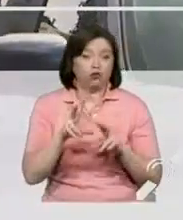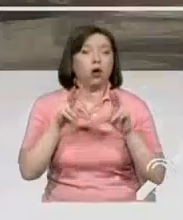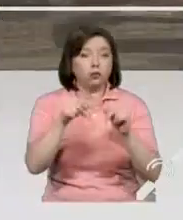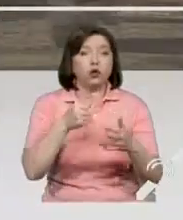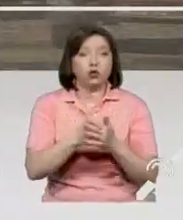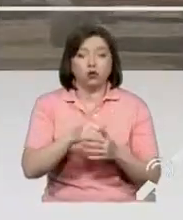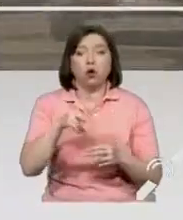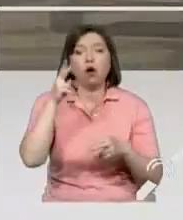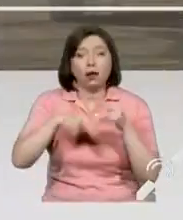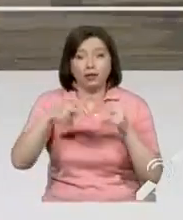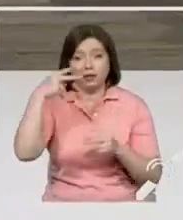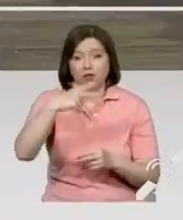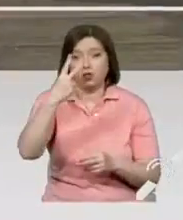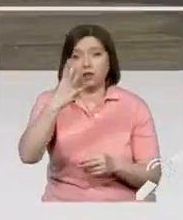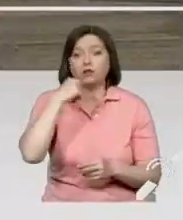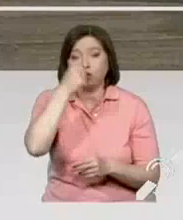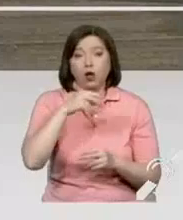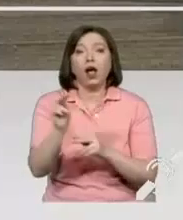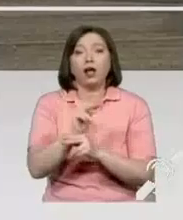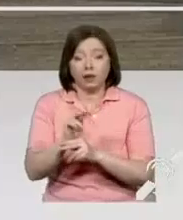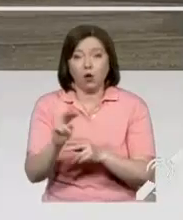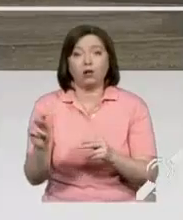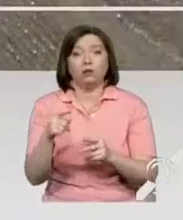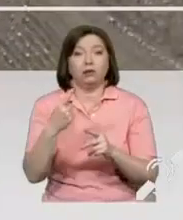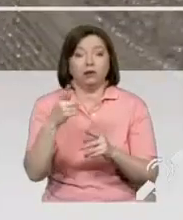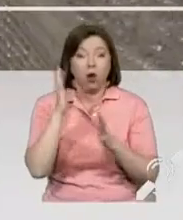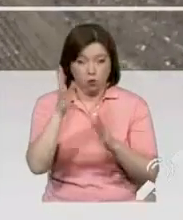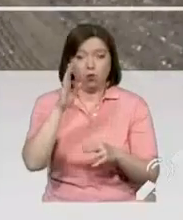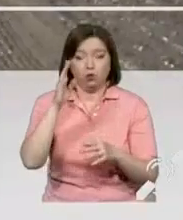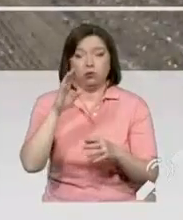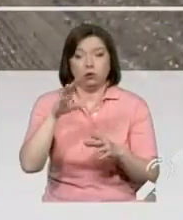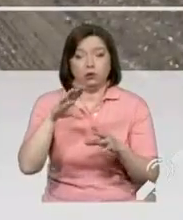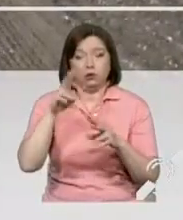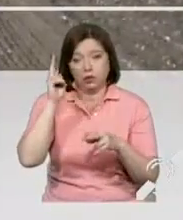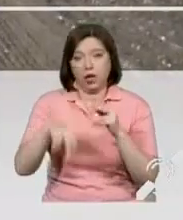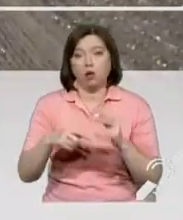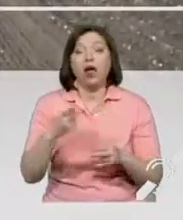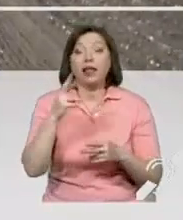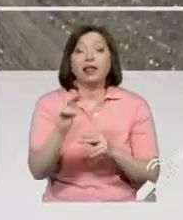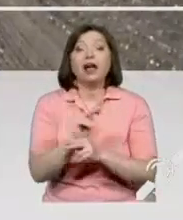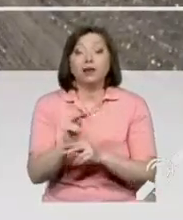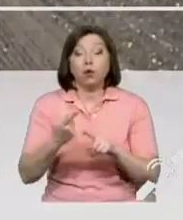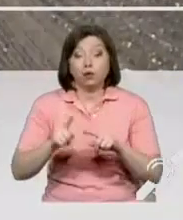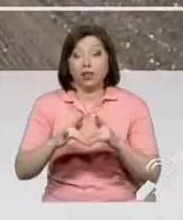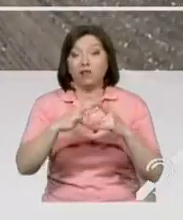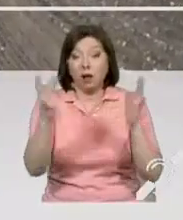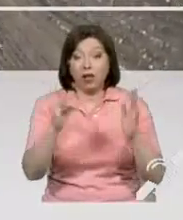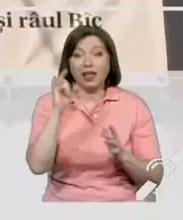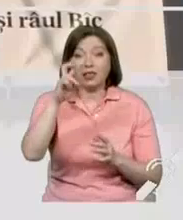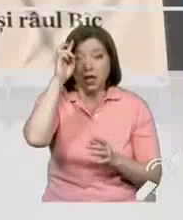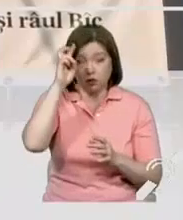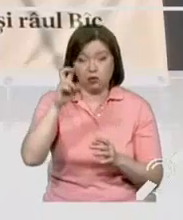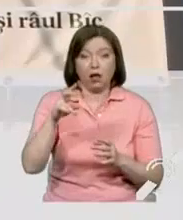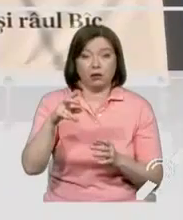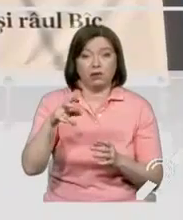sfârșitul anului 2024 lucrările de reparație vor fi finalizate pentru reabilitarea podului din bugetul